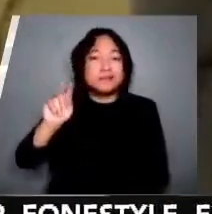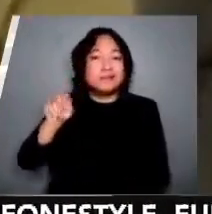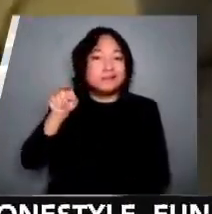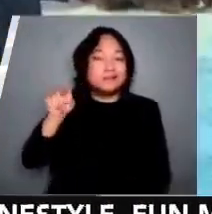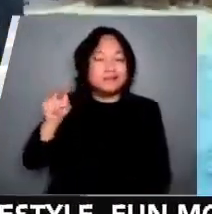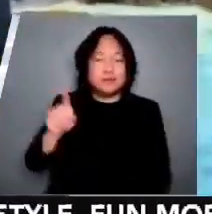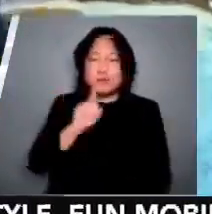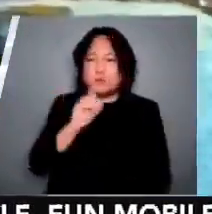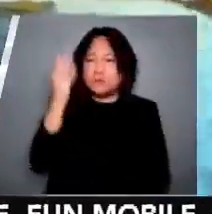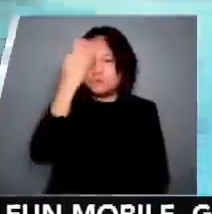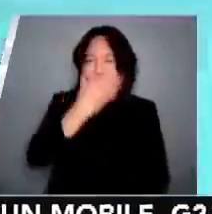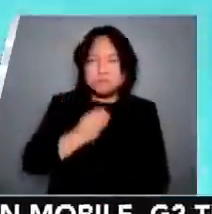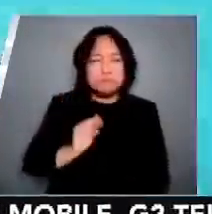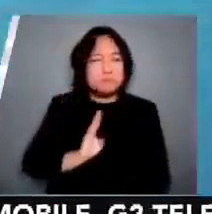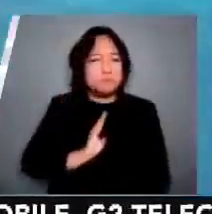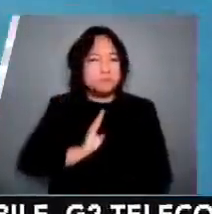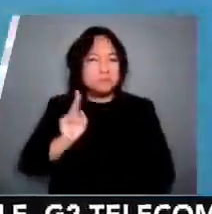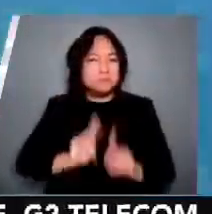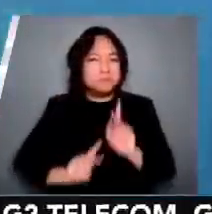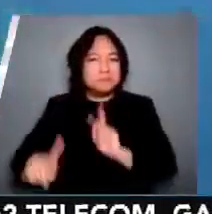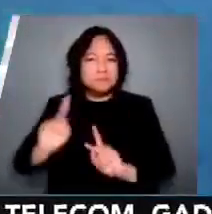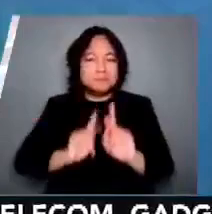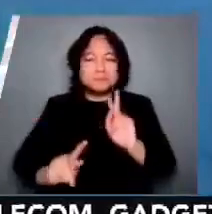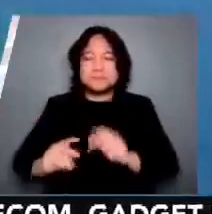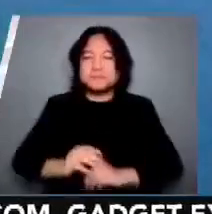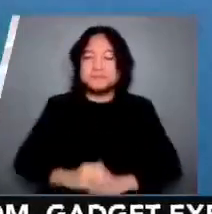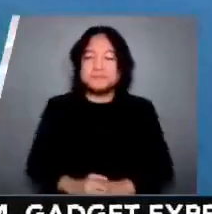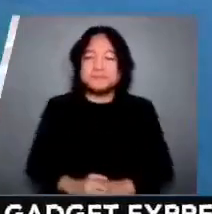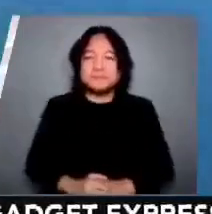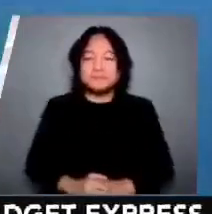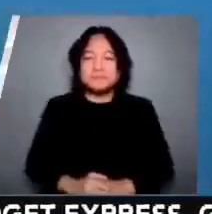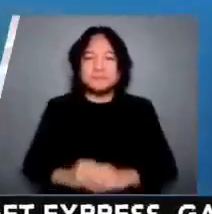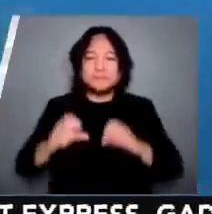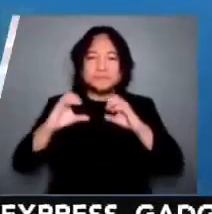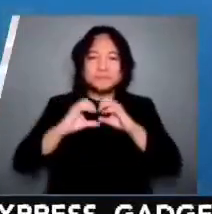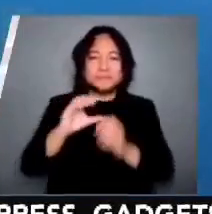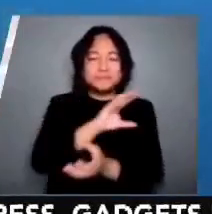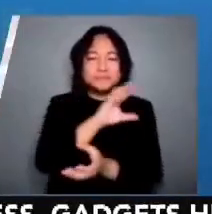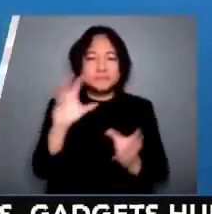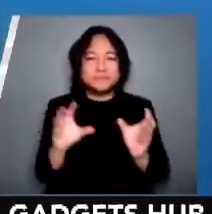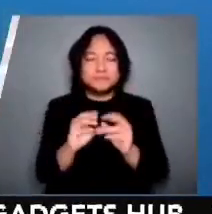ng lugar. Oscar Oida, nagbabalita para sa GMA Integrated News.